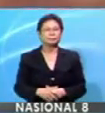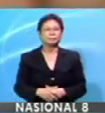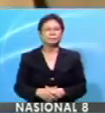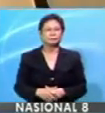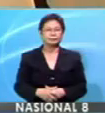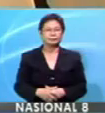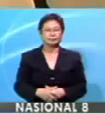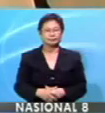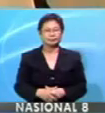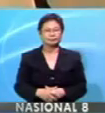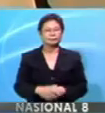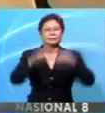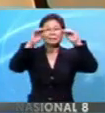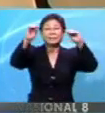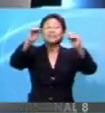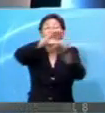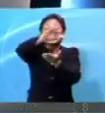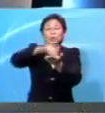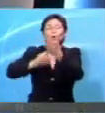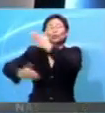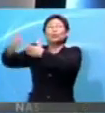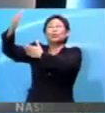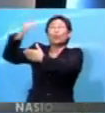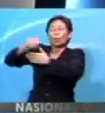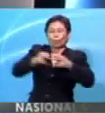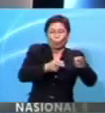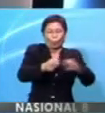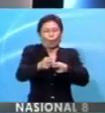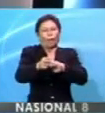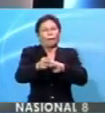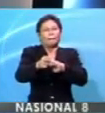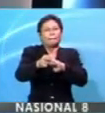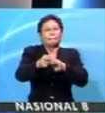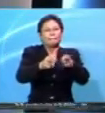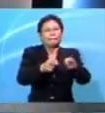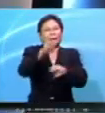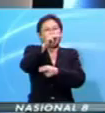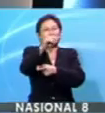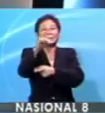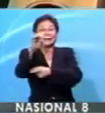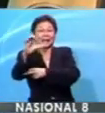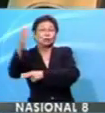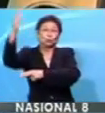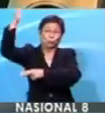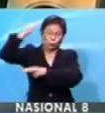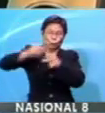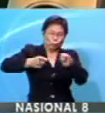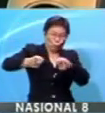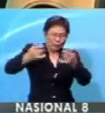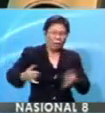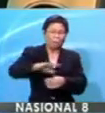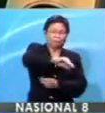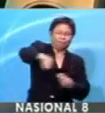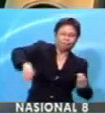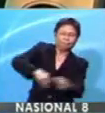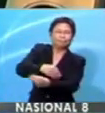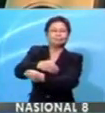shahruddin peaching center ini dahulunya di bawah pengurusan perbadanan pembangunan multimedia mdc dan kini diambil